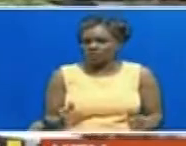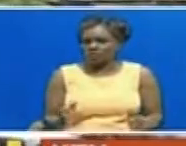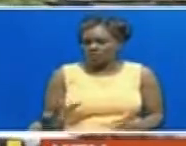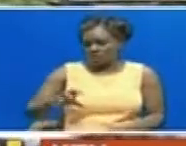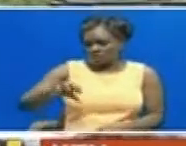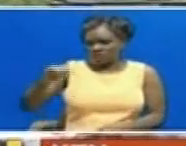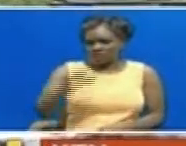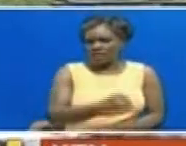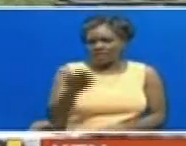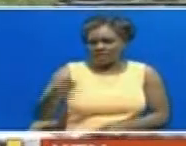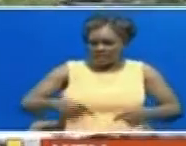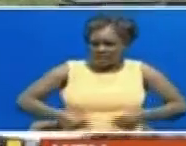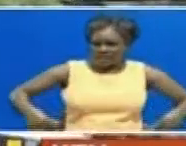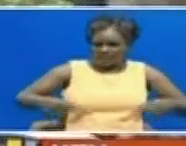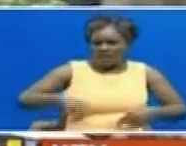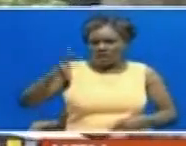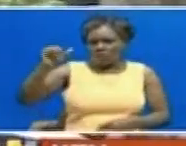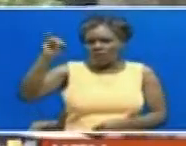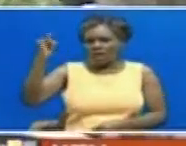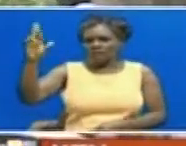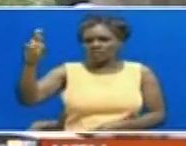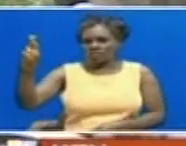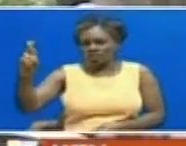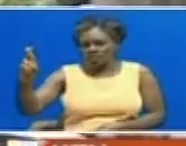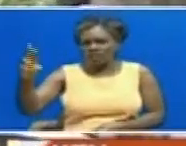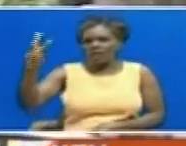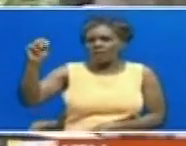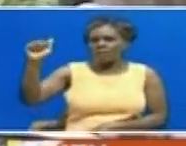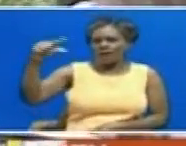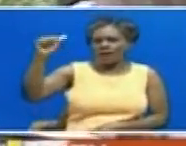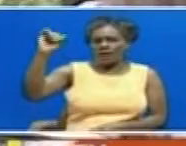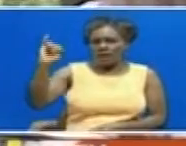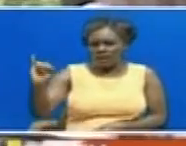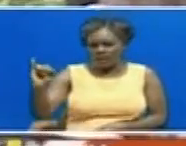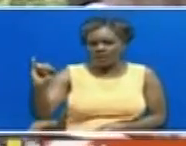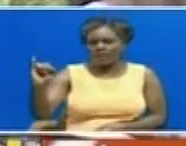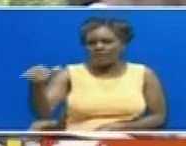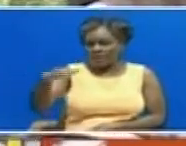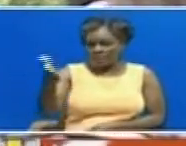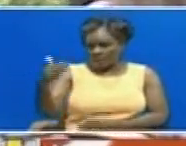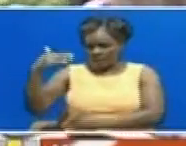Karisa, Wajia, Baure, Mangai, Ishakani,